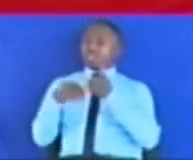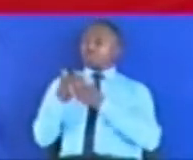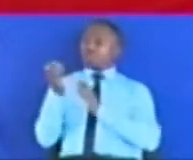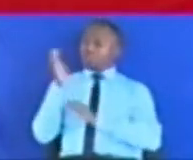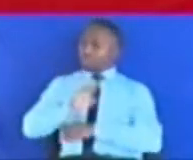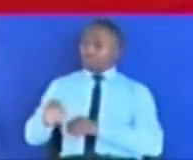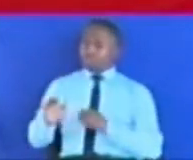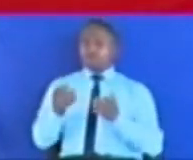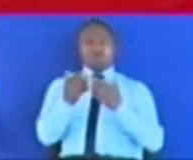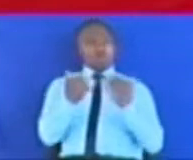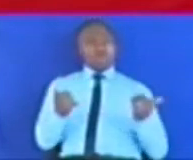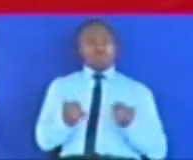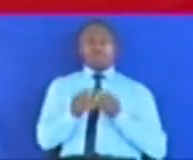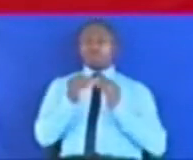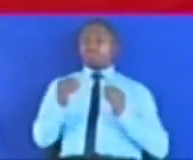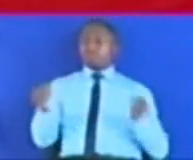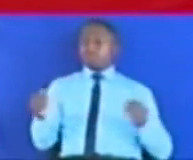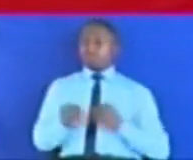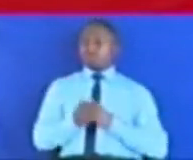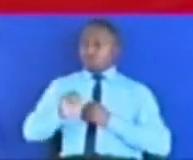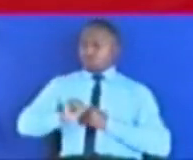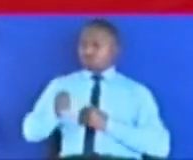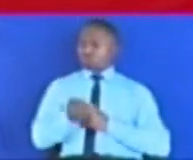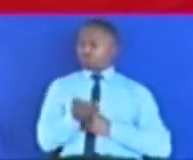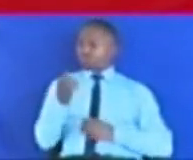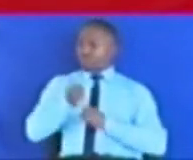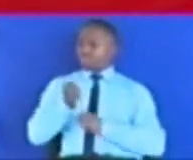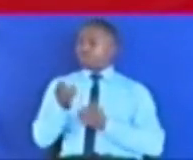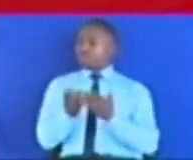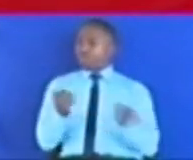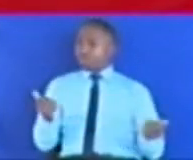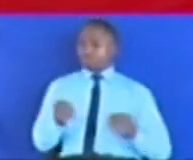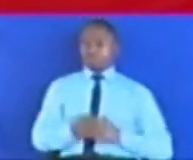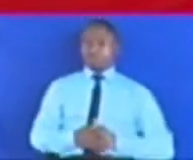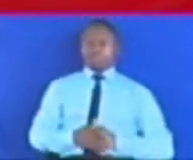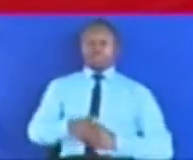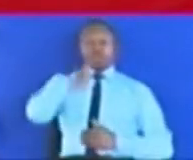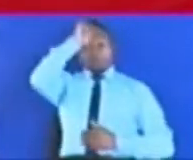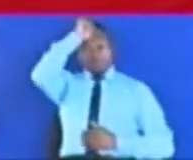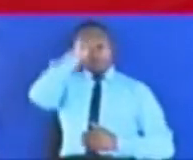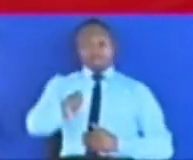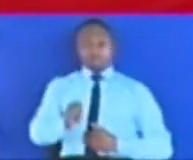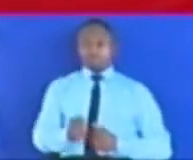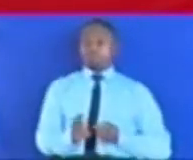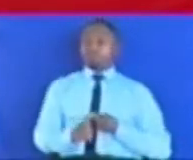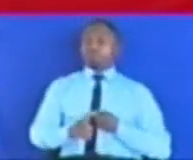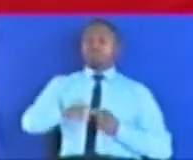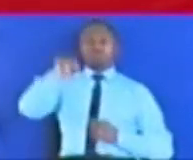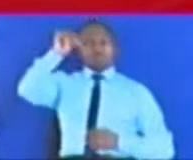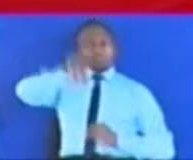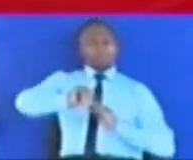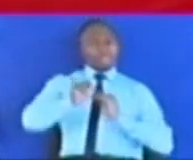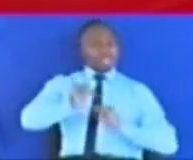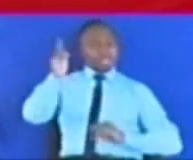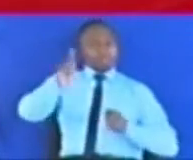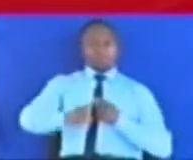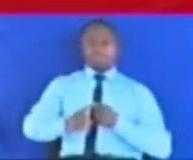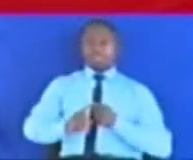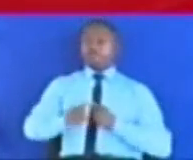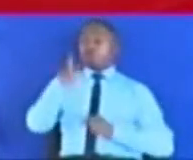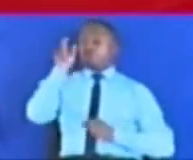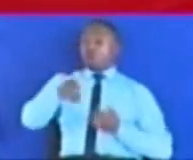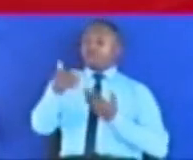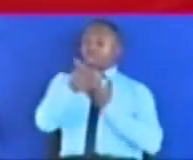likamilike. Kwa nini haya tunayaruhusu yafanyike? Lakini mheshimiwa naibu spika, mbaya zaidi ni pale